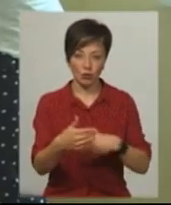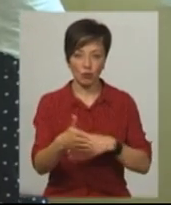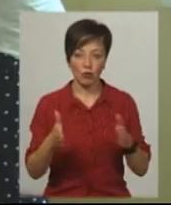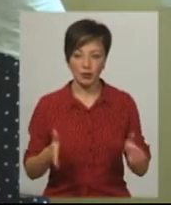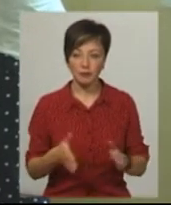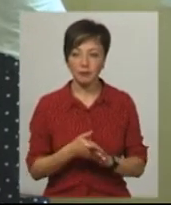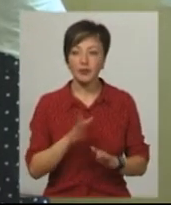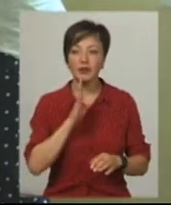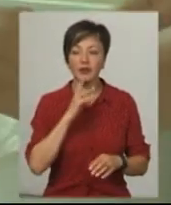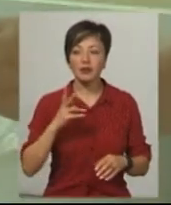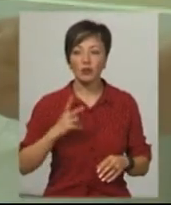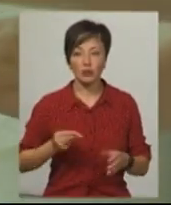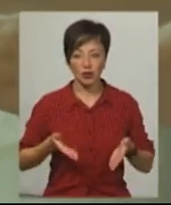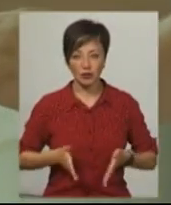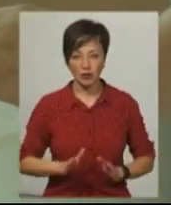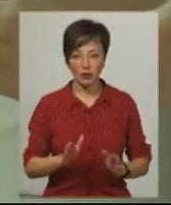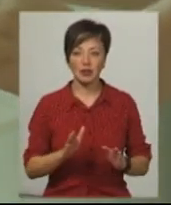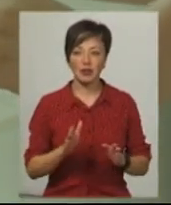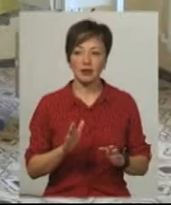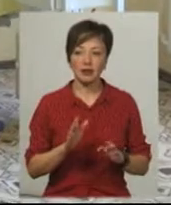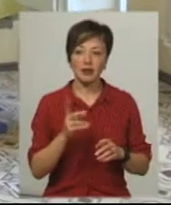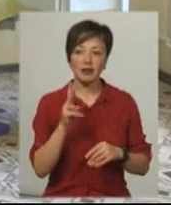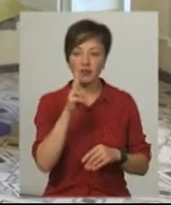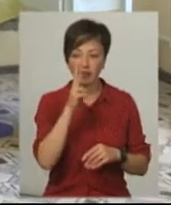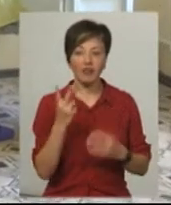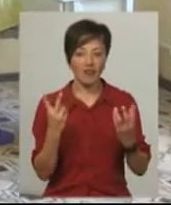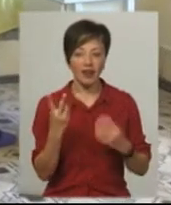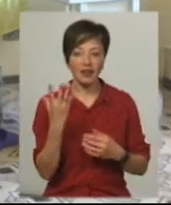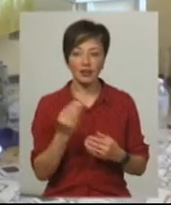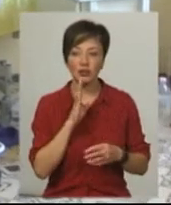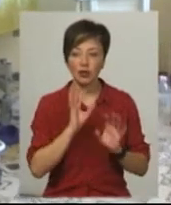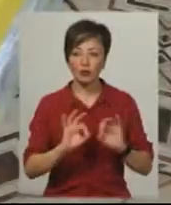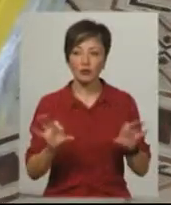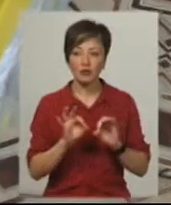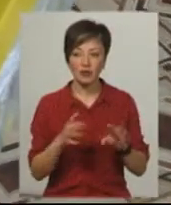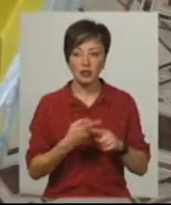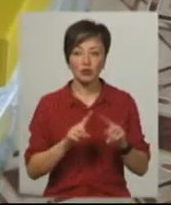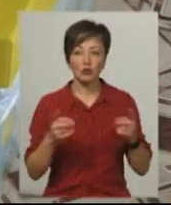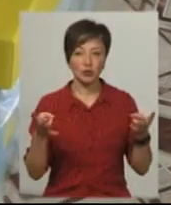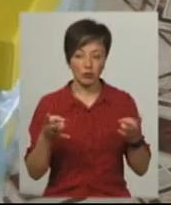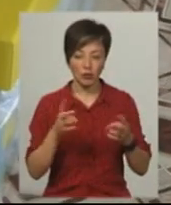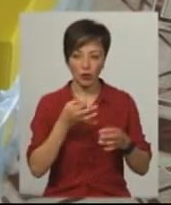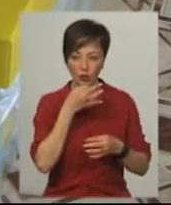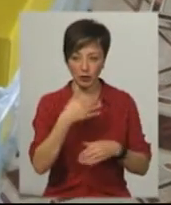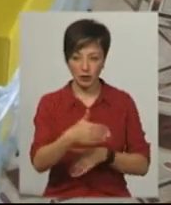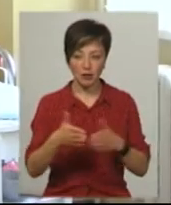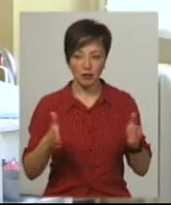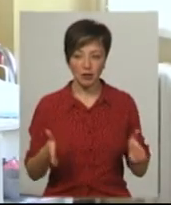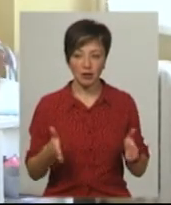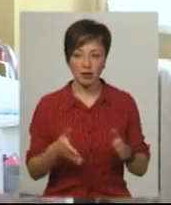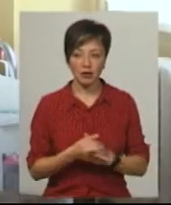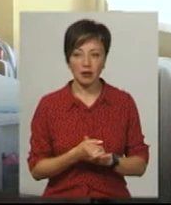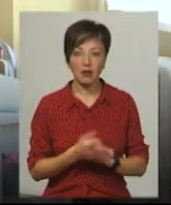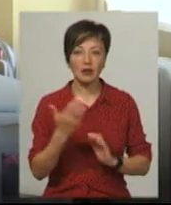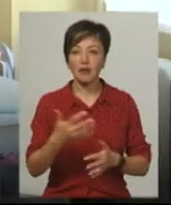Уляни Дацюк народилась донечка. Назвали її Каміла. Їй вже 2 дні. Жінка розповідає, бебі-бокс їй дуже подобається. Ти вагітна.